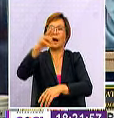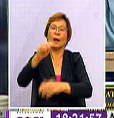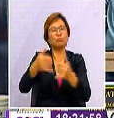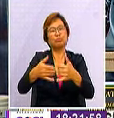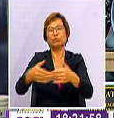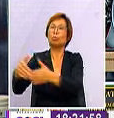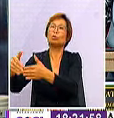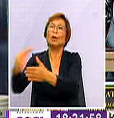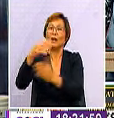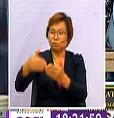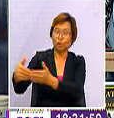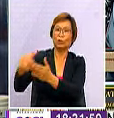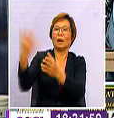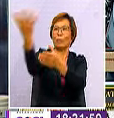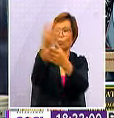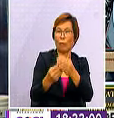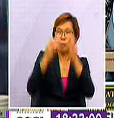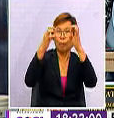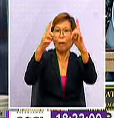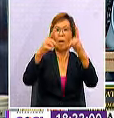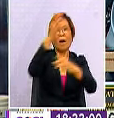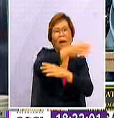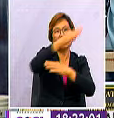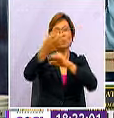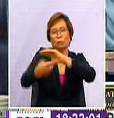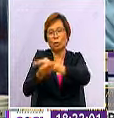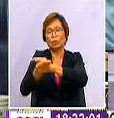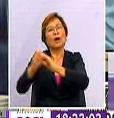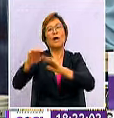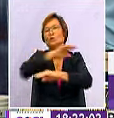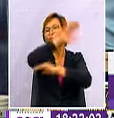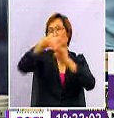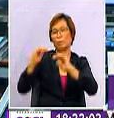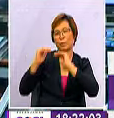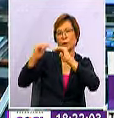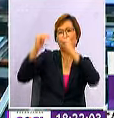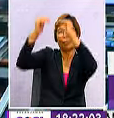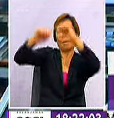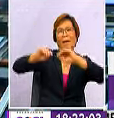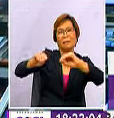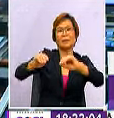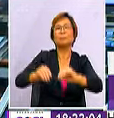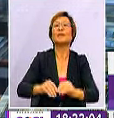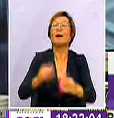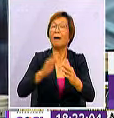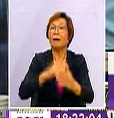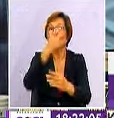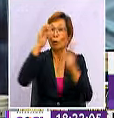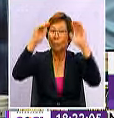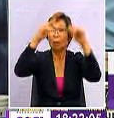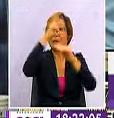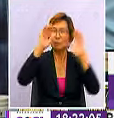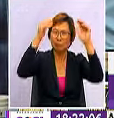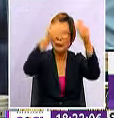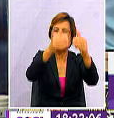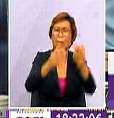diteruskan serta penerapkan pendidikan anti rasuah di semua peringkat. atas keprihatinan